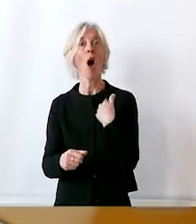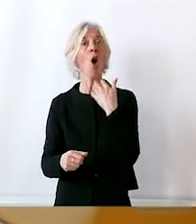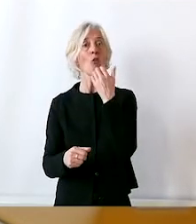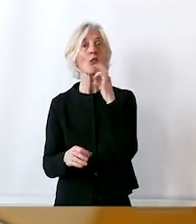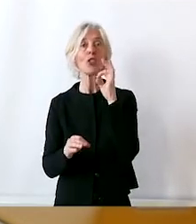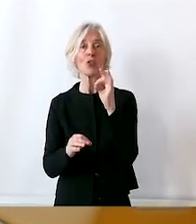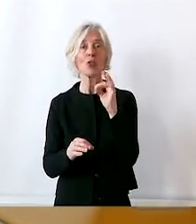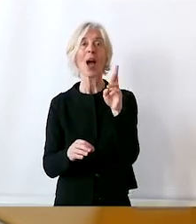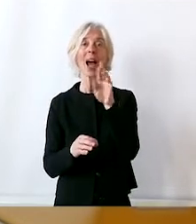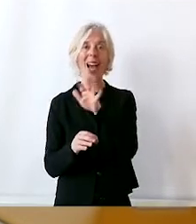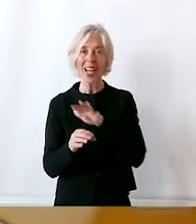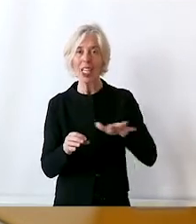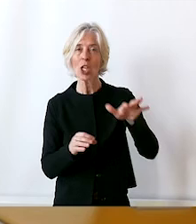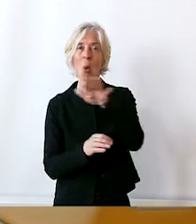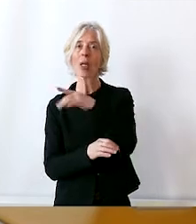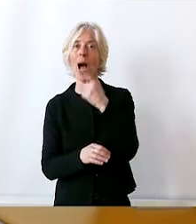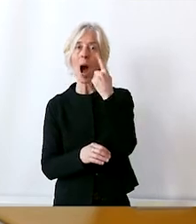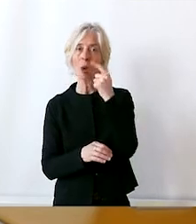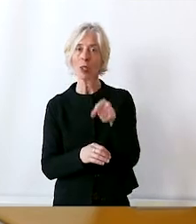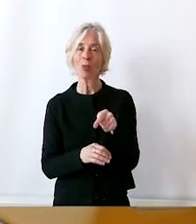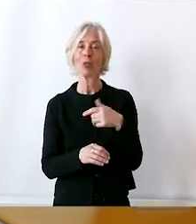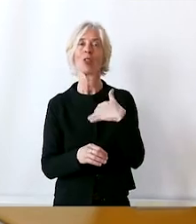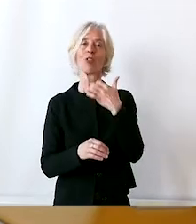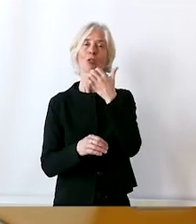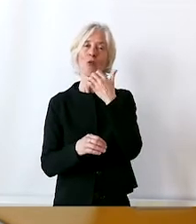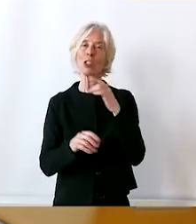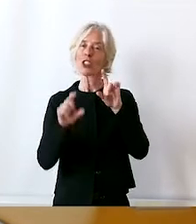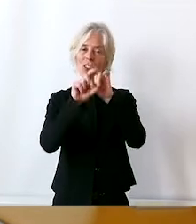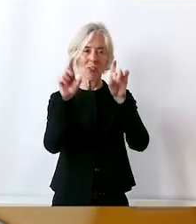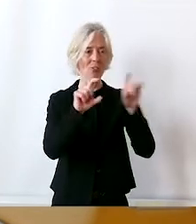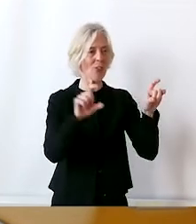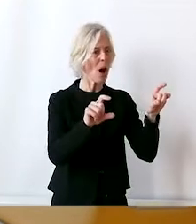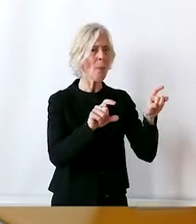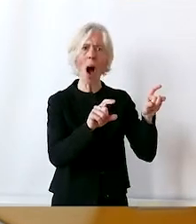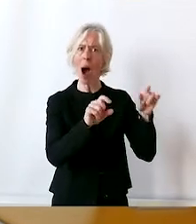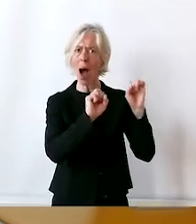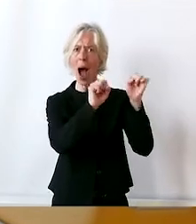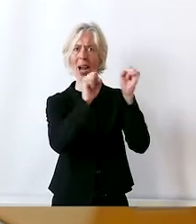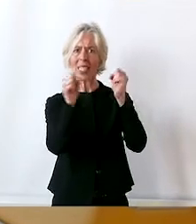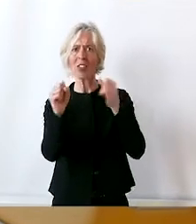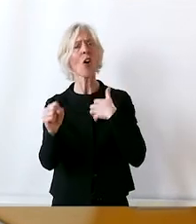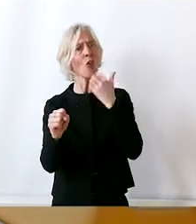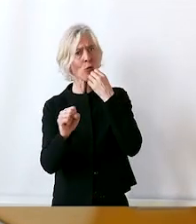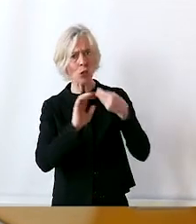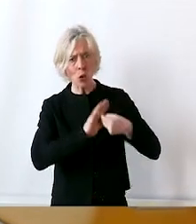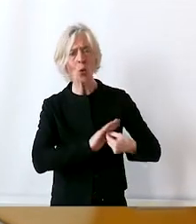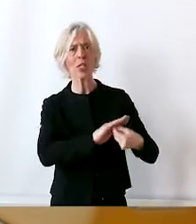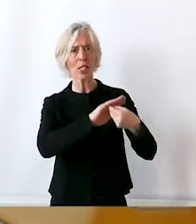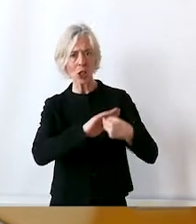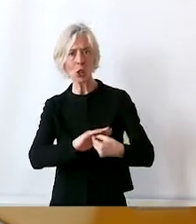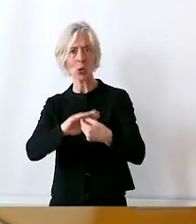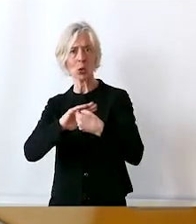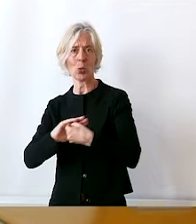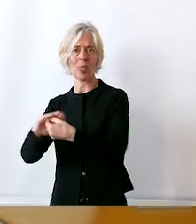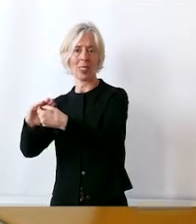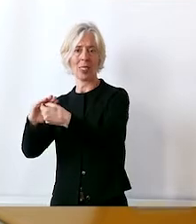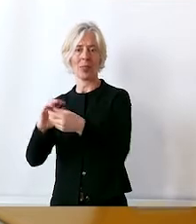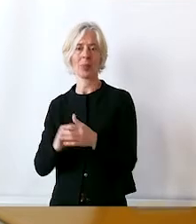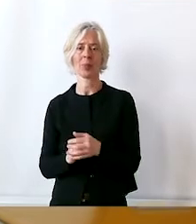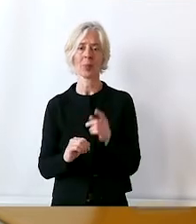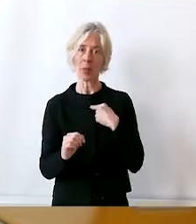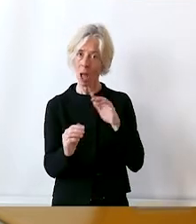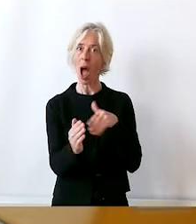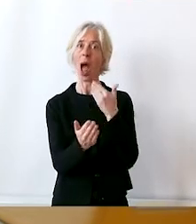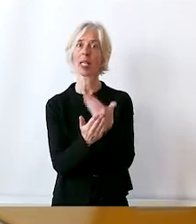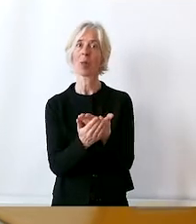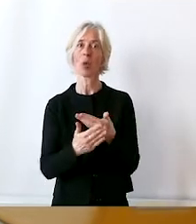die Unternehmen im Augsburger Raum bei ihren Aktivitäten und auf dem Weg zur Klimaneutralität unterstützen möchten. Wir bieten den